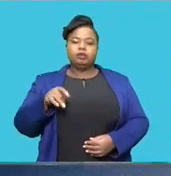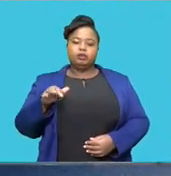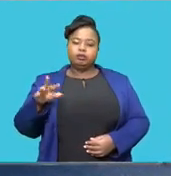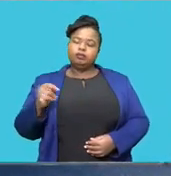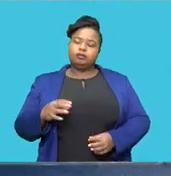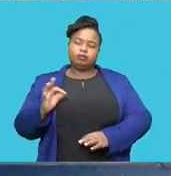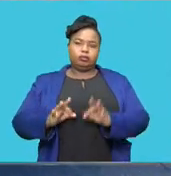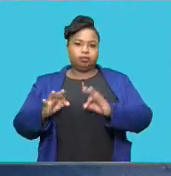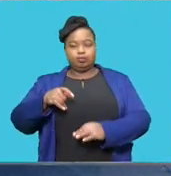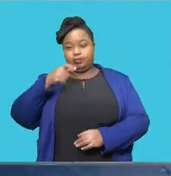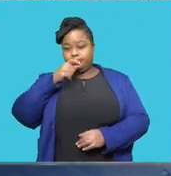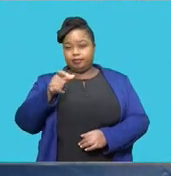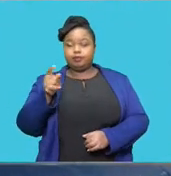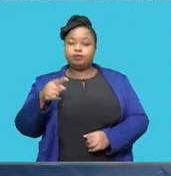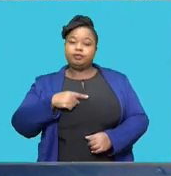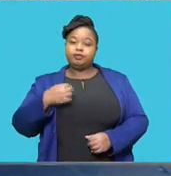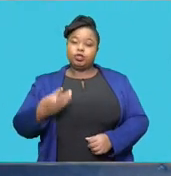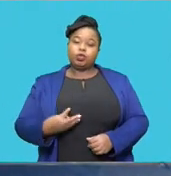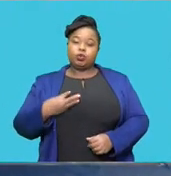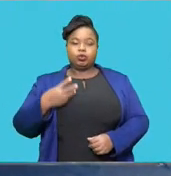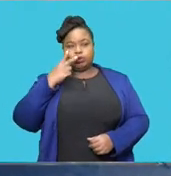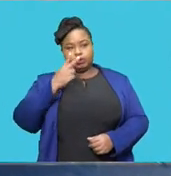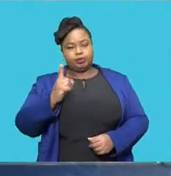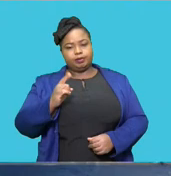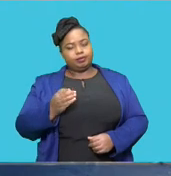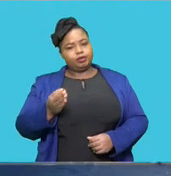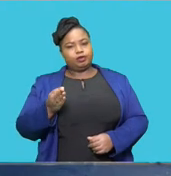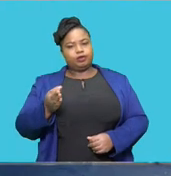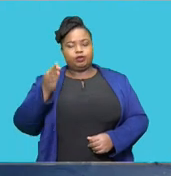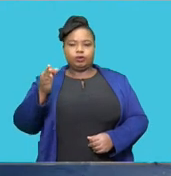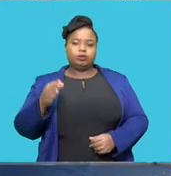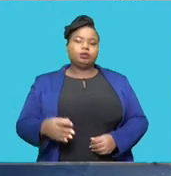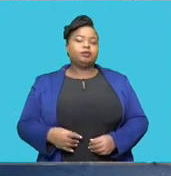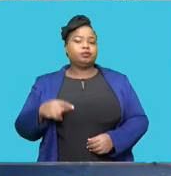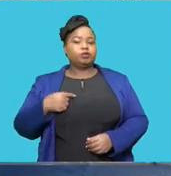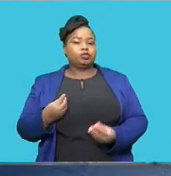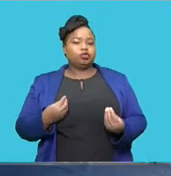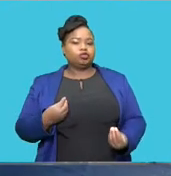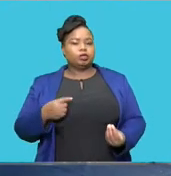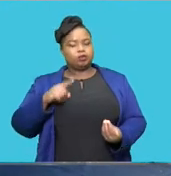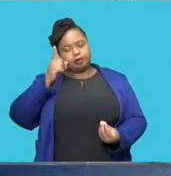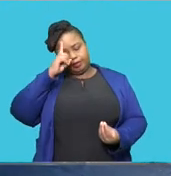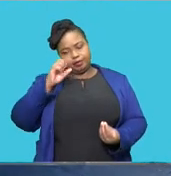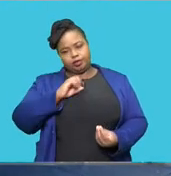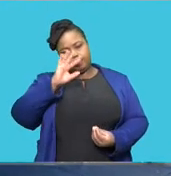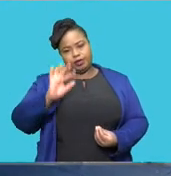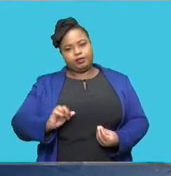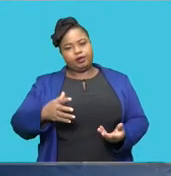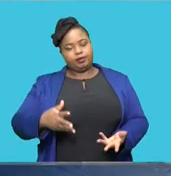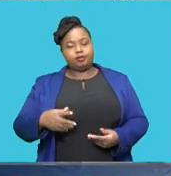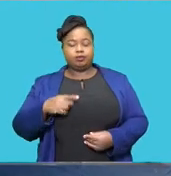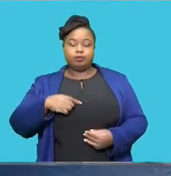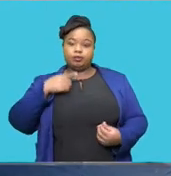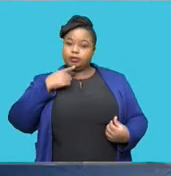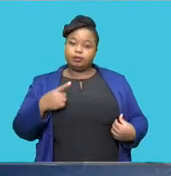nje ngoluvo lwakhe nokuba unqwenela ukubona ntoni mhlawumbi ukubheka phambili ukuqingqa ikamva lomntwana omnyama wasemzantsi Afrika esitsho